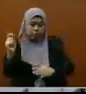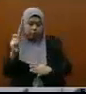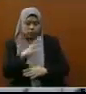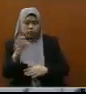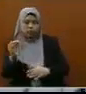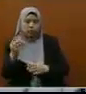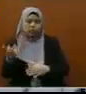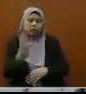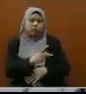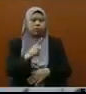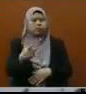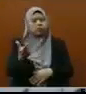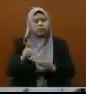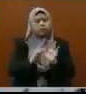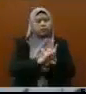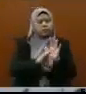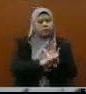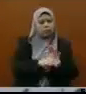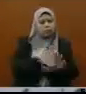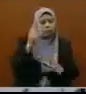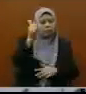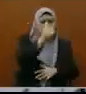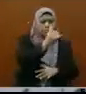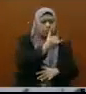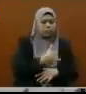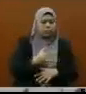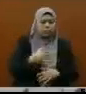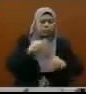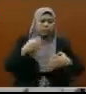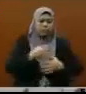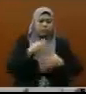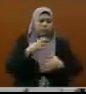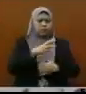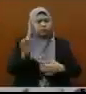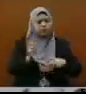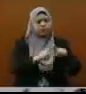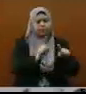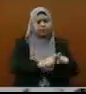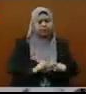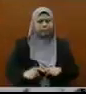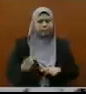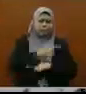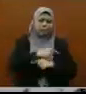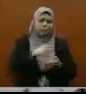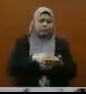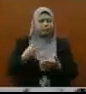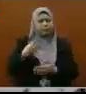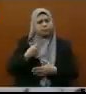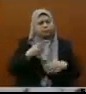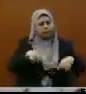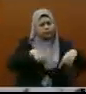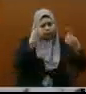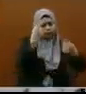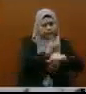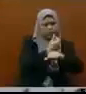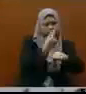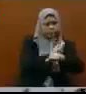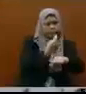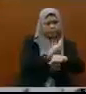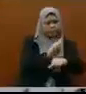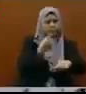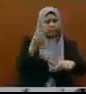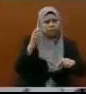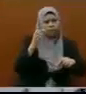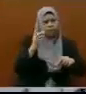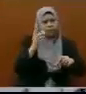lain sebagai contoh jelajah semarak dan sebagainya. Dan hari ini diberikan kredit. Kalau sebelum ni saya tak pasti adakah ianya akan